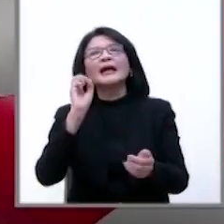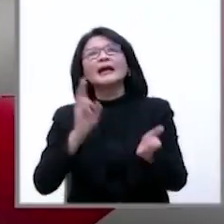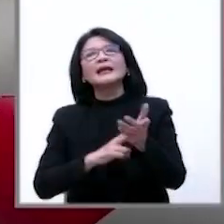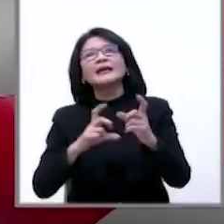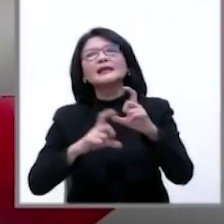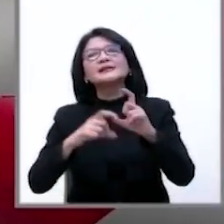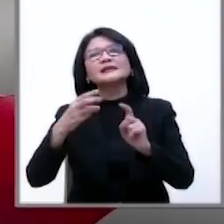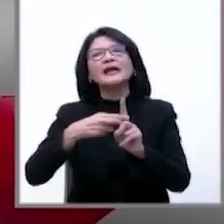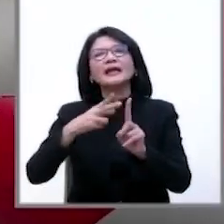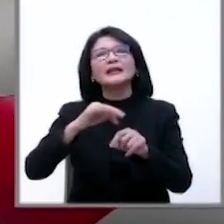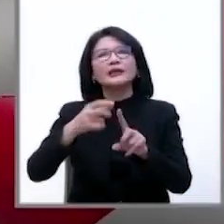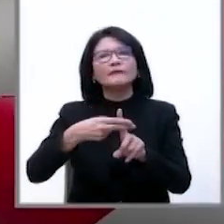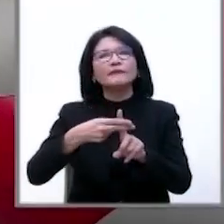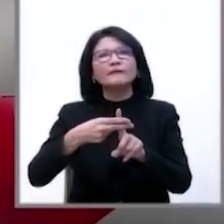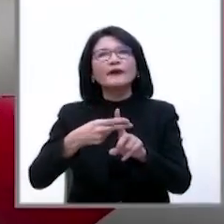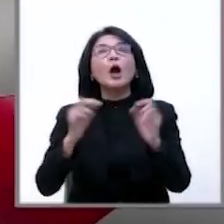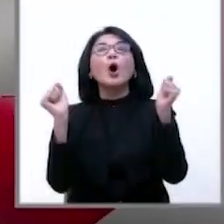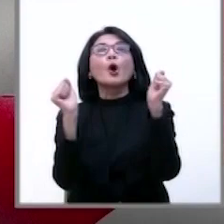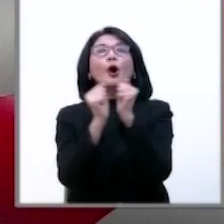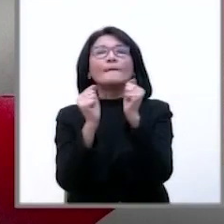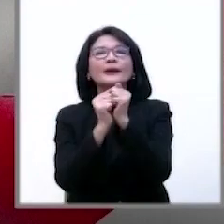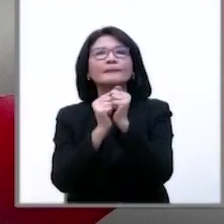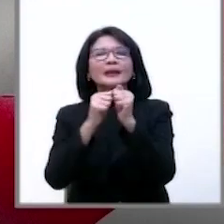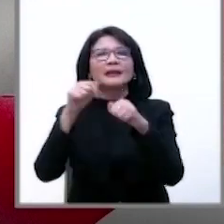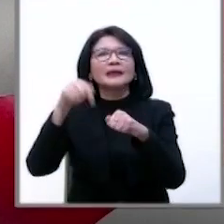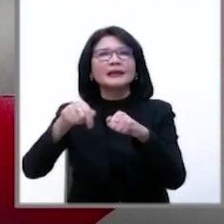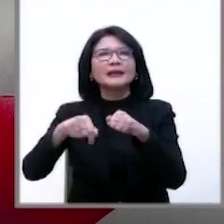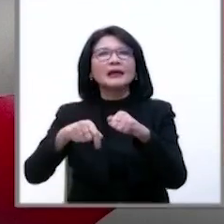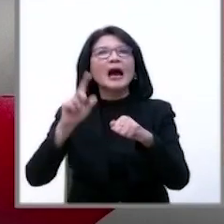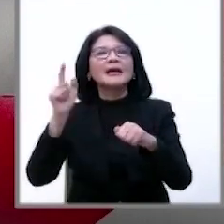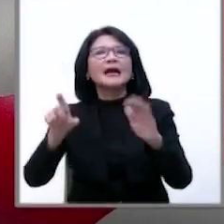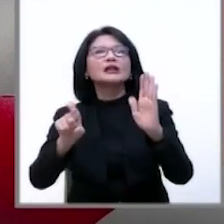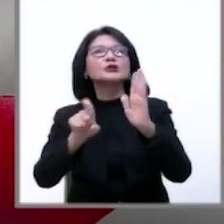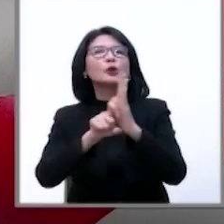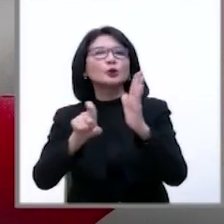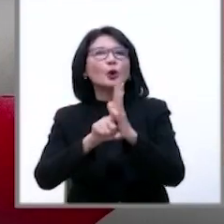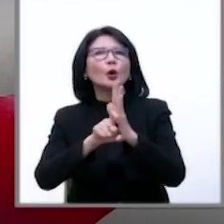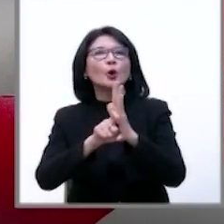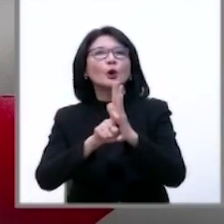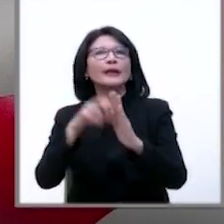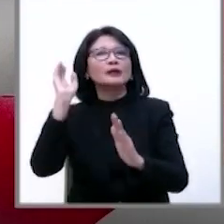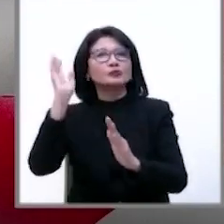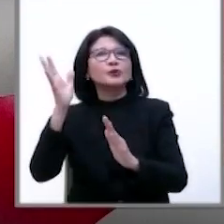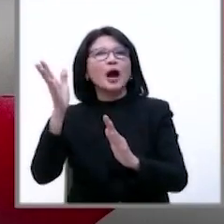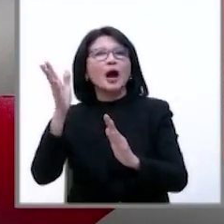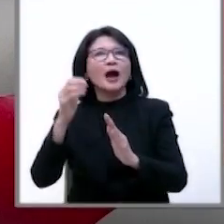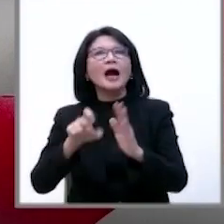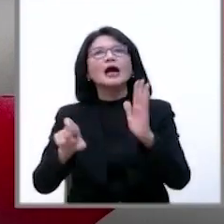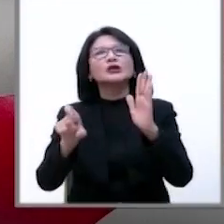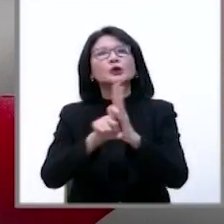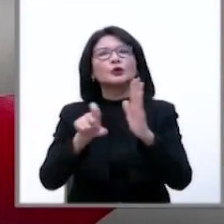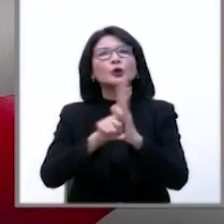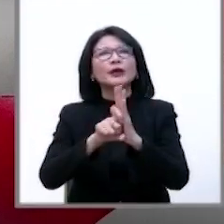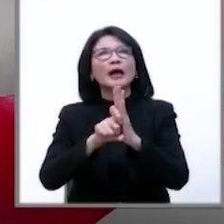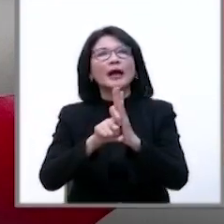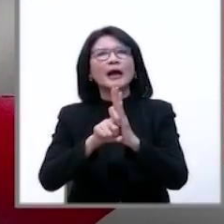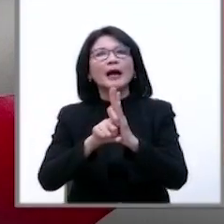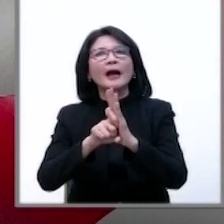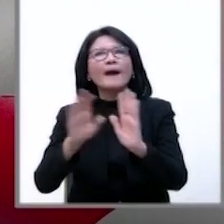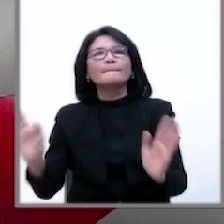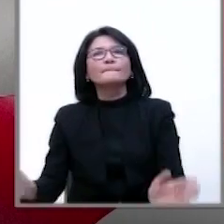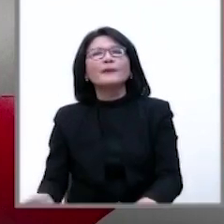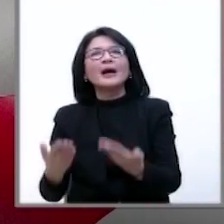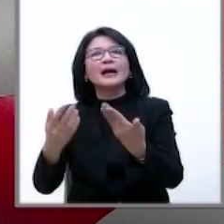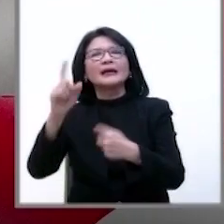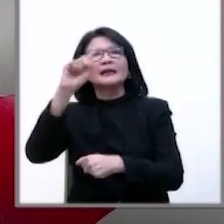komitmen ini bisa kita kasih contoh yang sudah berjalan saja contohnya pembangkit listrik